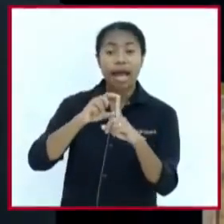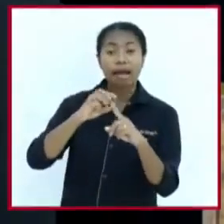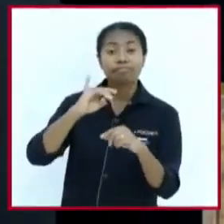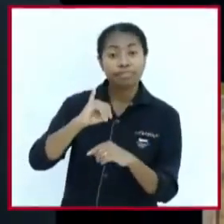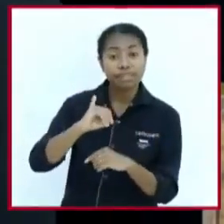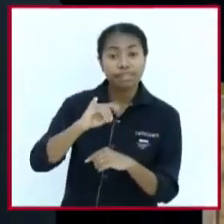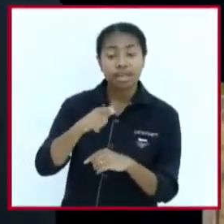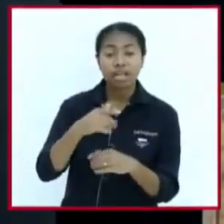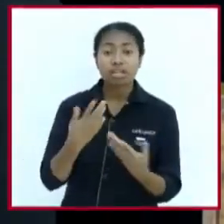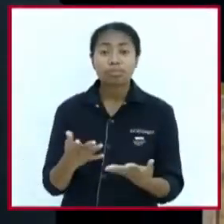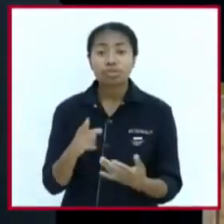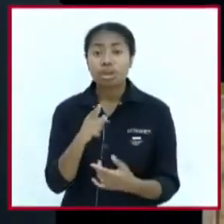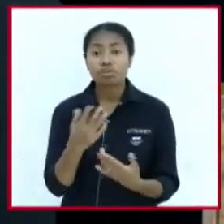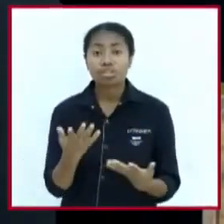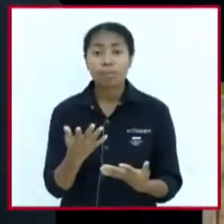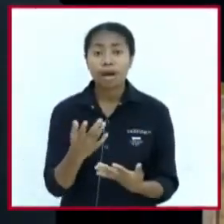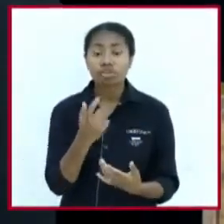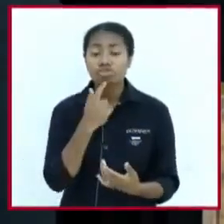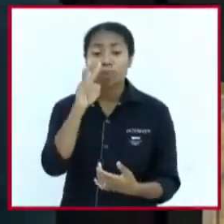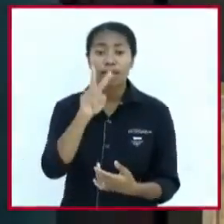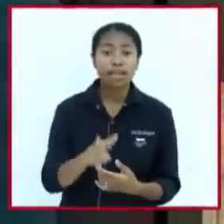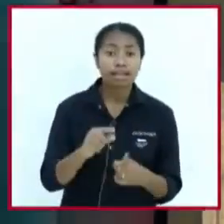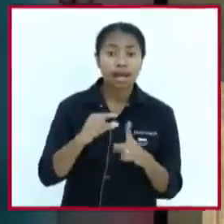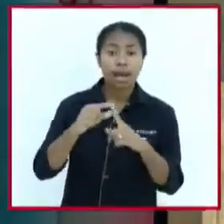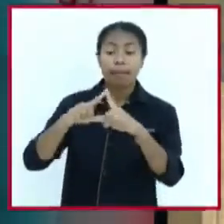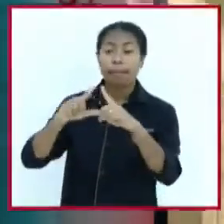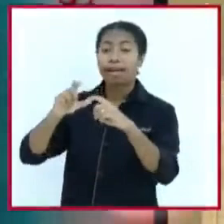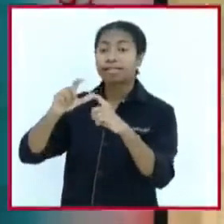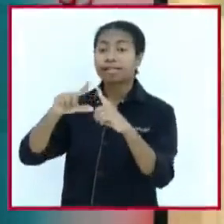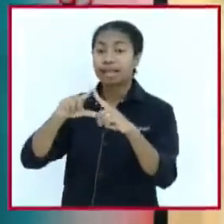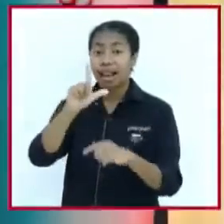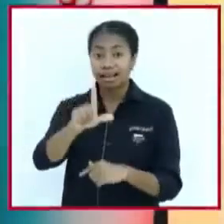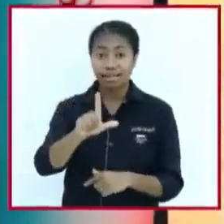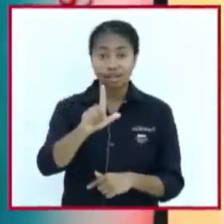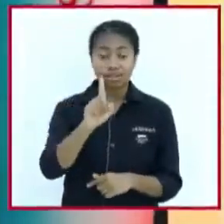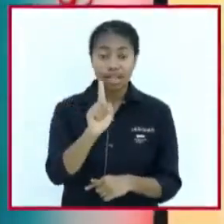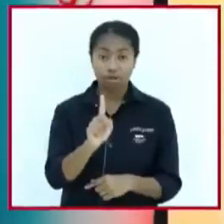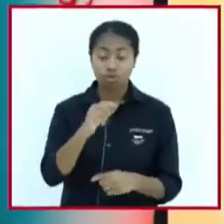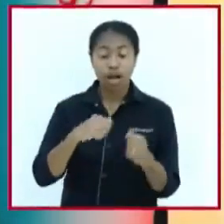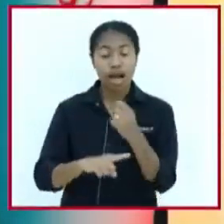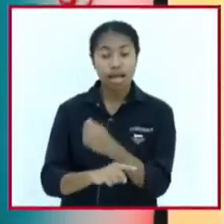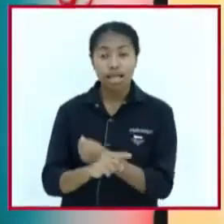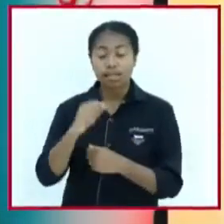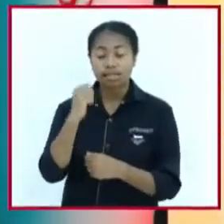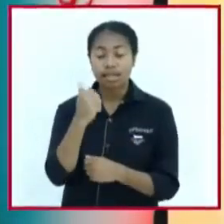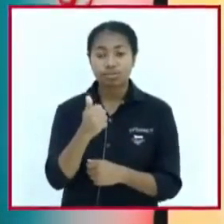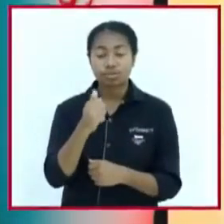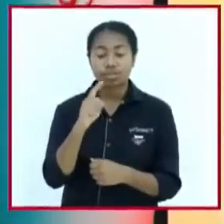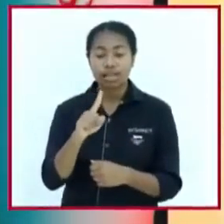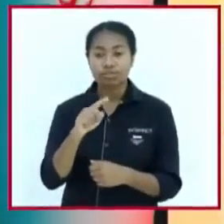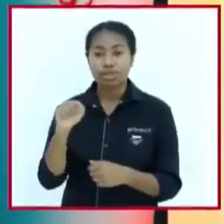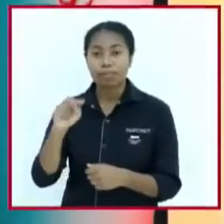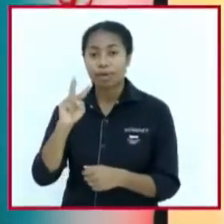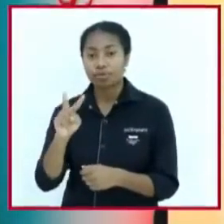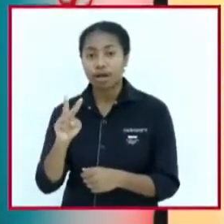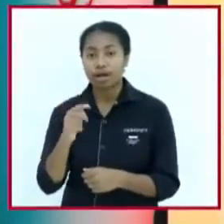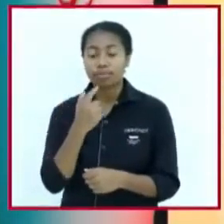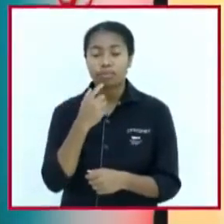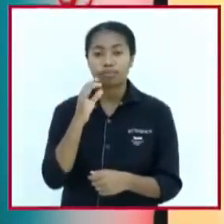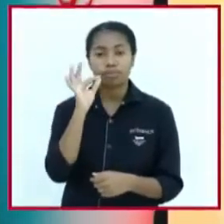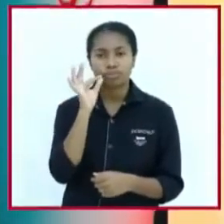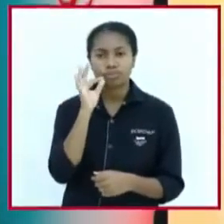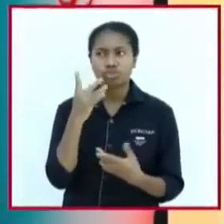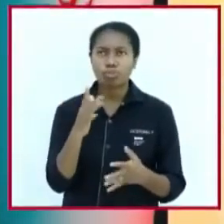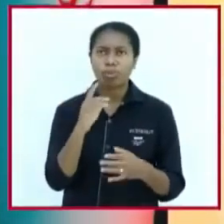siapa pasal 1 ayat 1-2 setelah pada zaman dahulu kala berulangkali dalam pelbagai